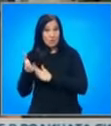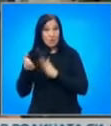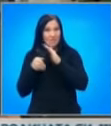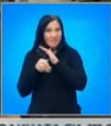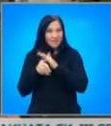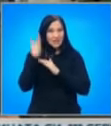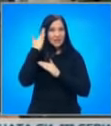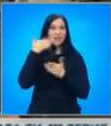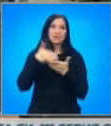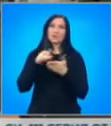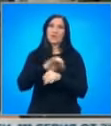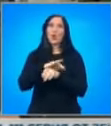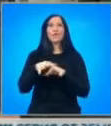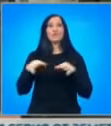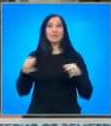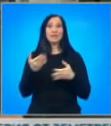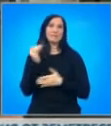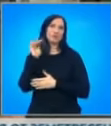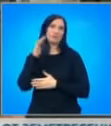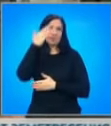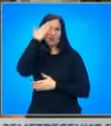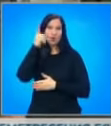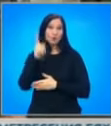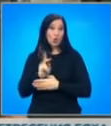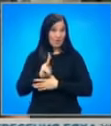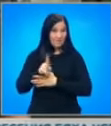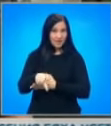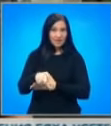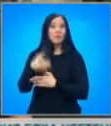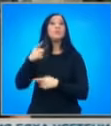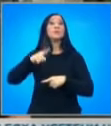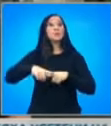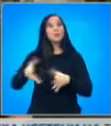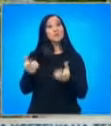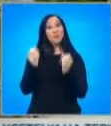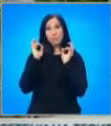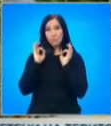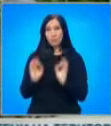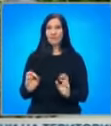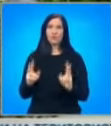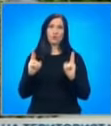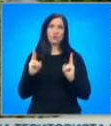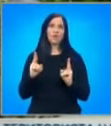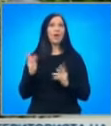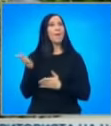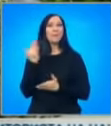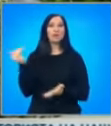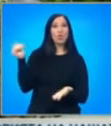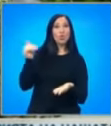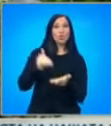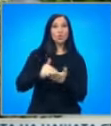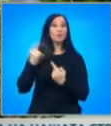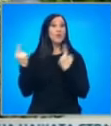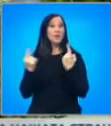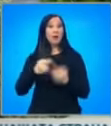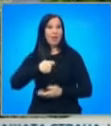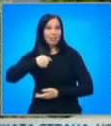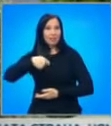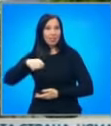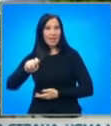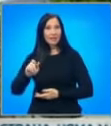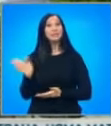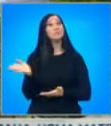страната заради COVID мерките. Нямаше да е честно той да може да влезе. Съда взе правилното решение. Беше дошъл да играе тенис. Бяха